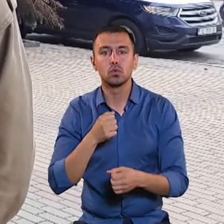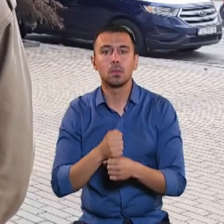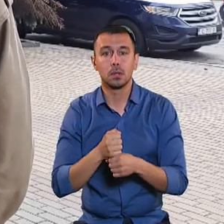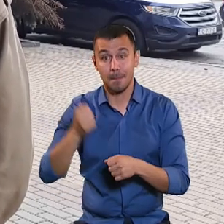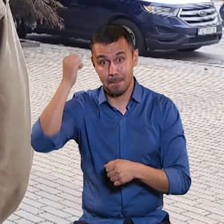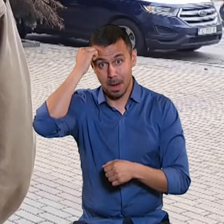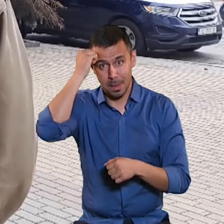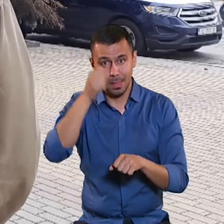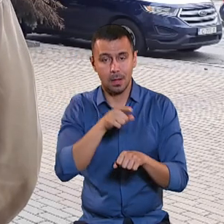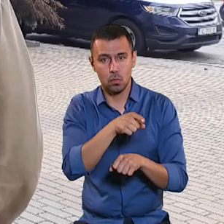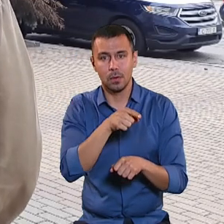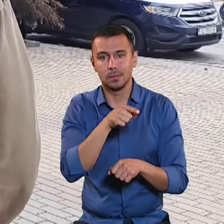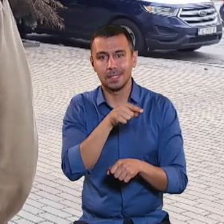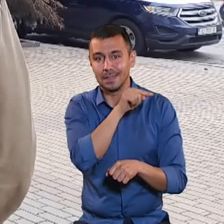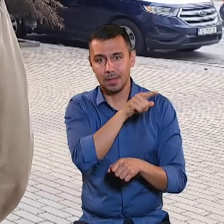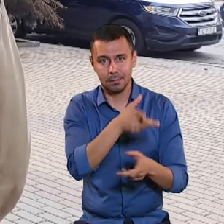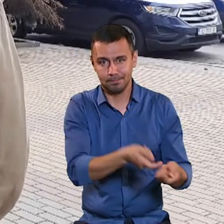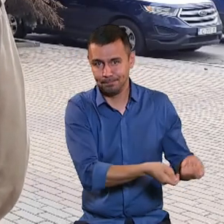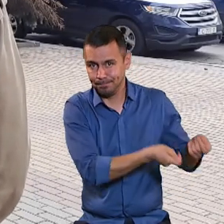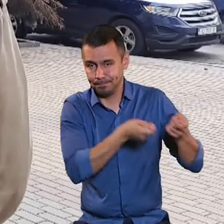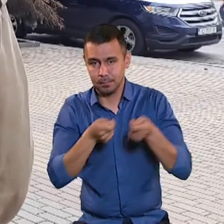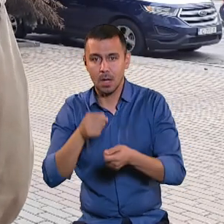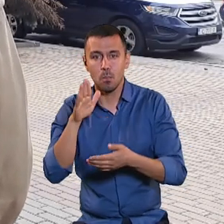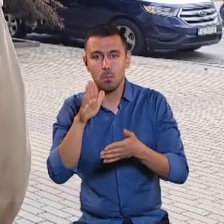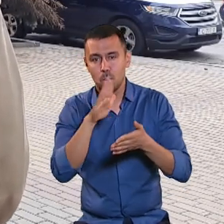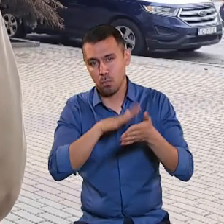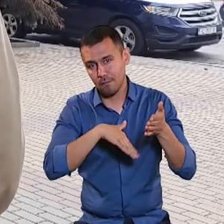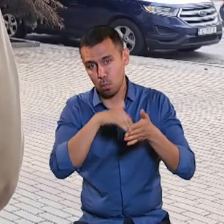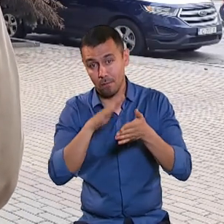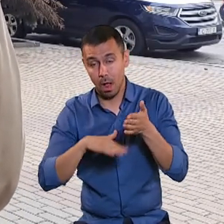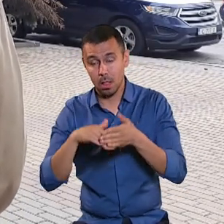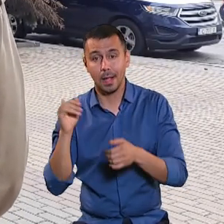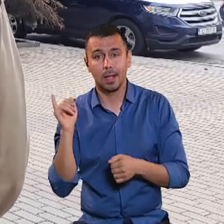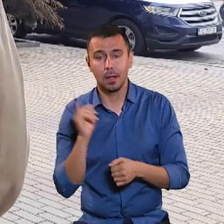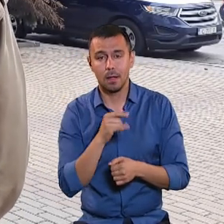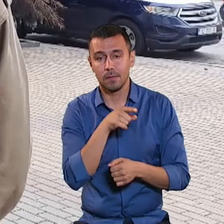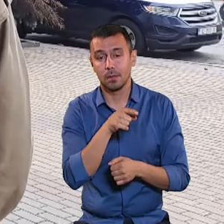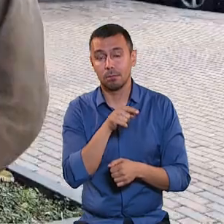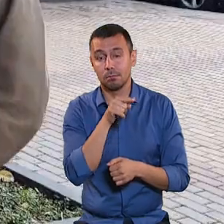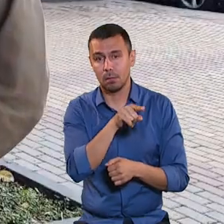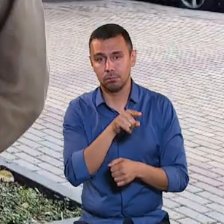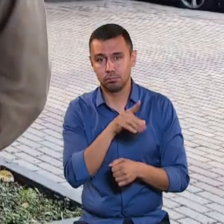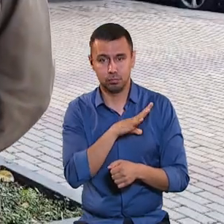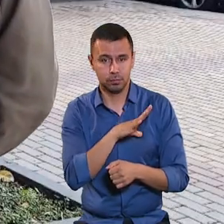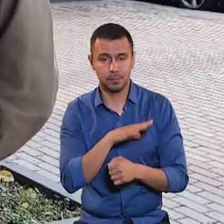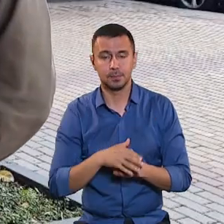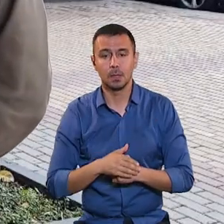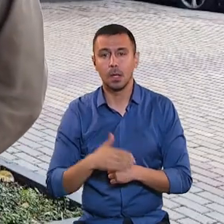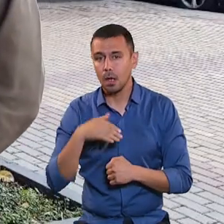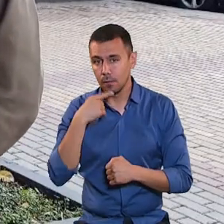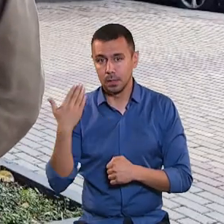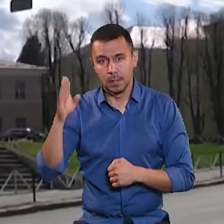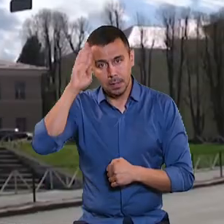пам'ятник його звідти забрали пофарбували і і він там от стояв за словами Ярослава